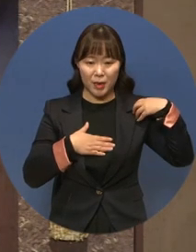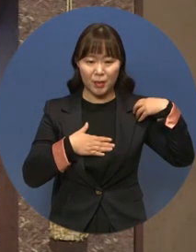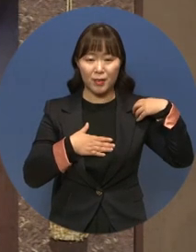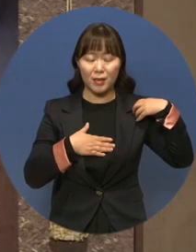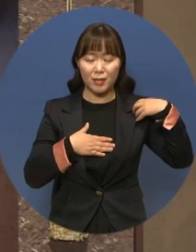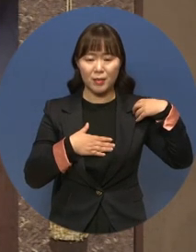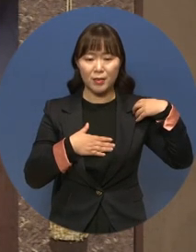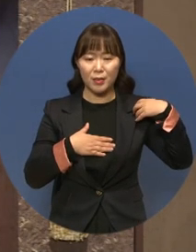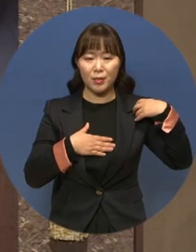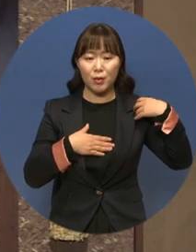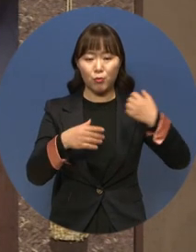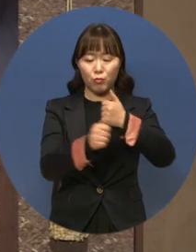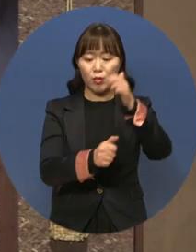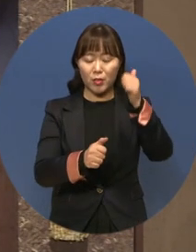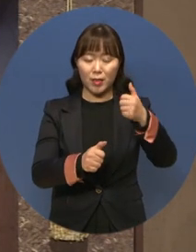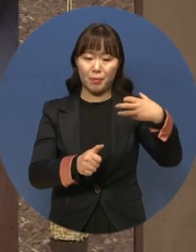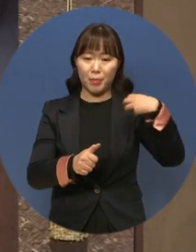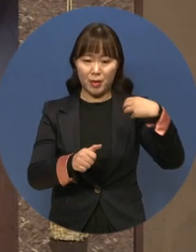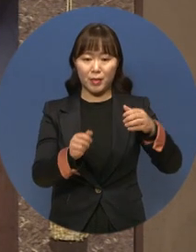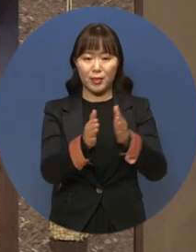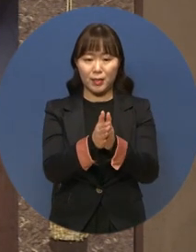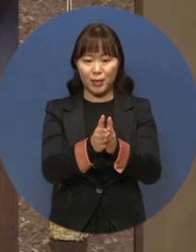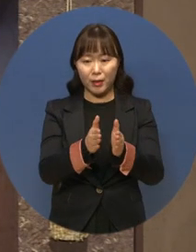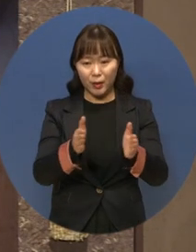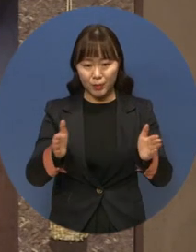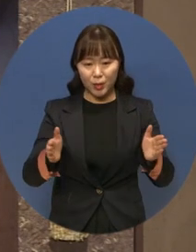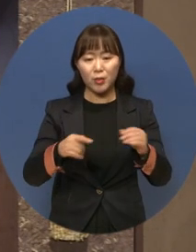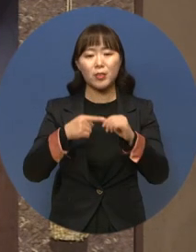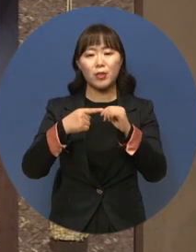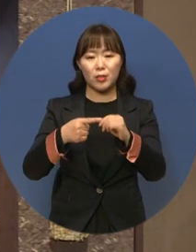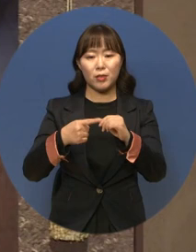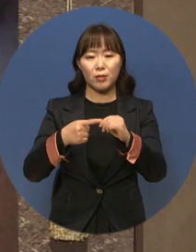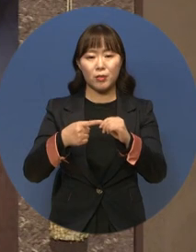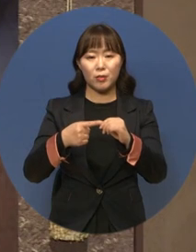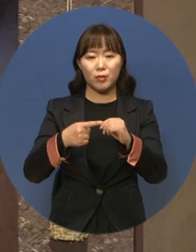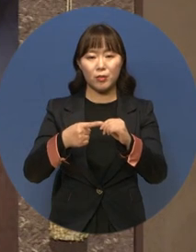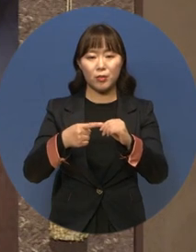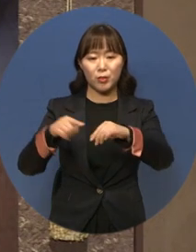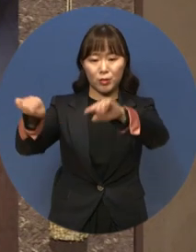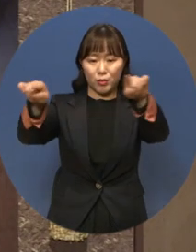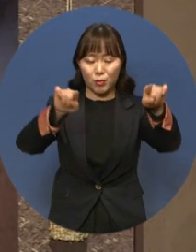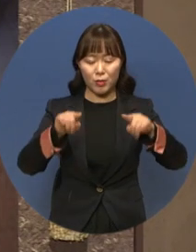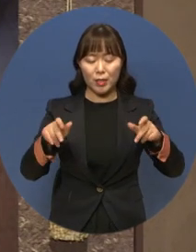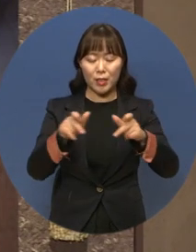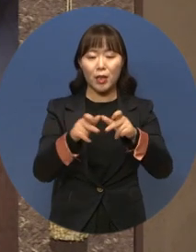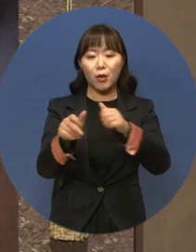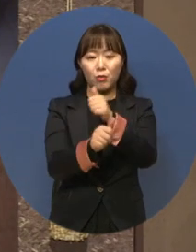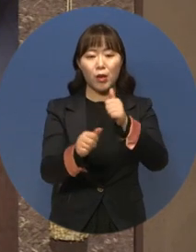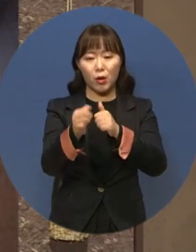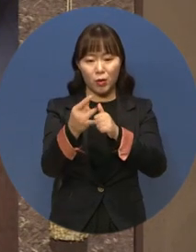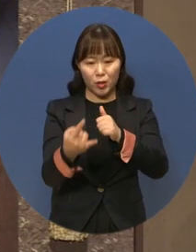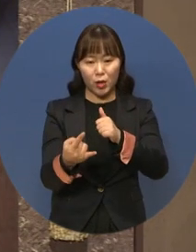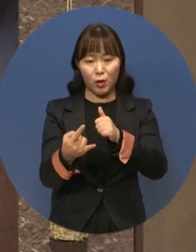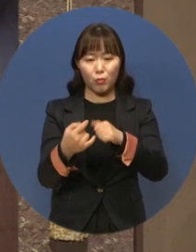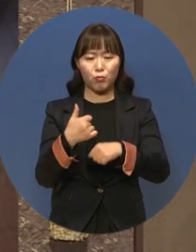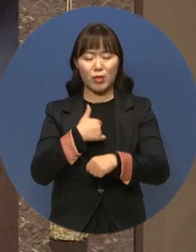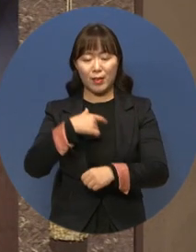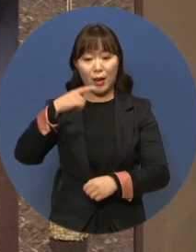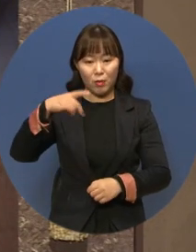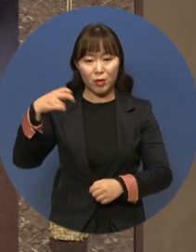이제 위원장 임기를 시작하면서 저는 첫째 전국 장애인위원회